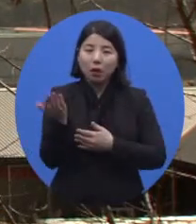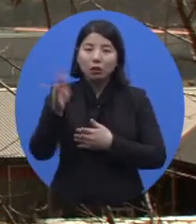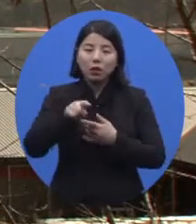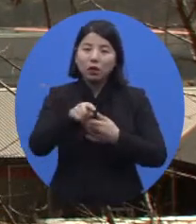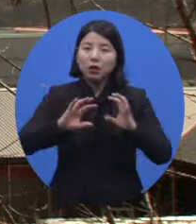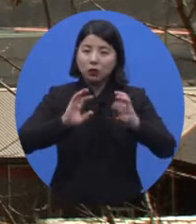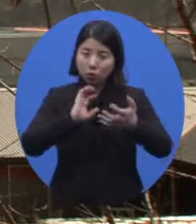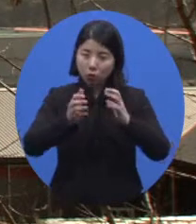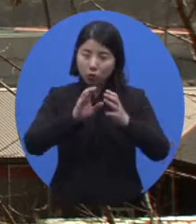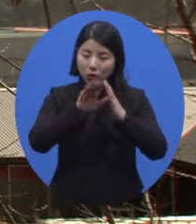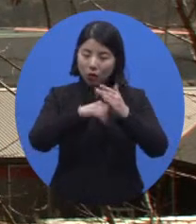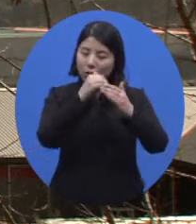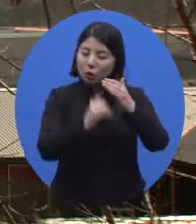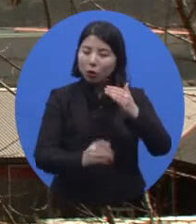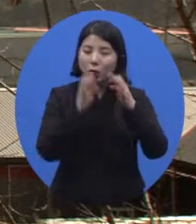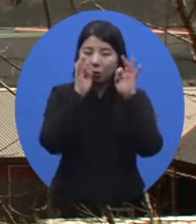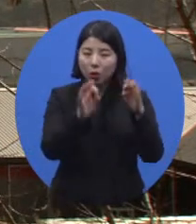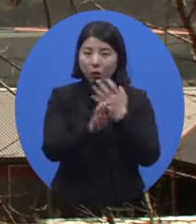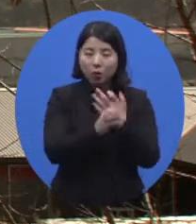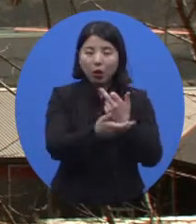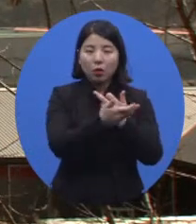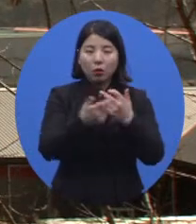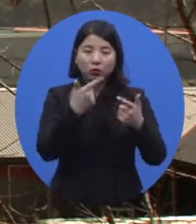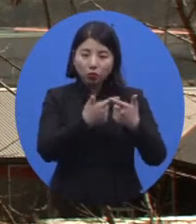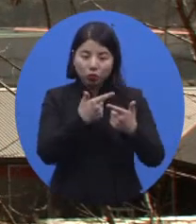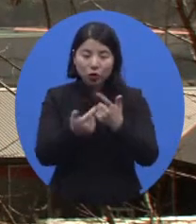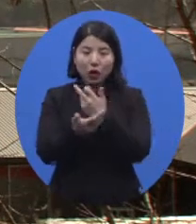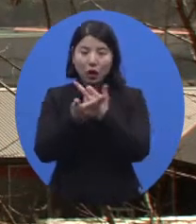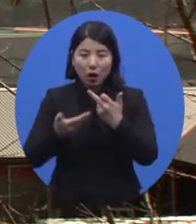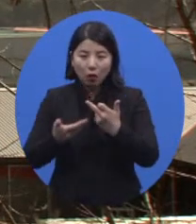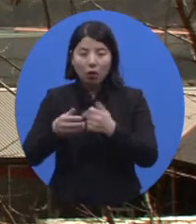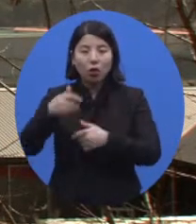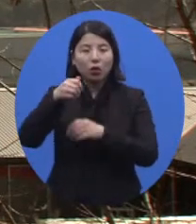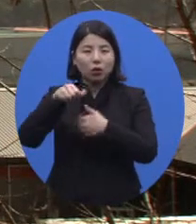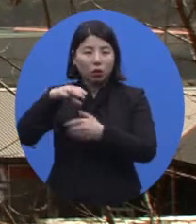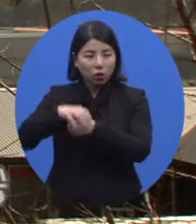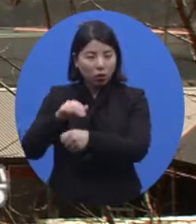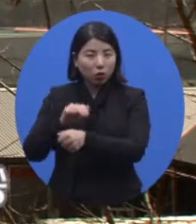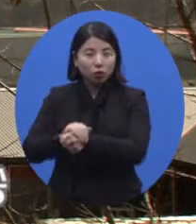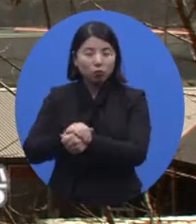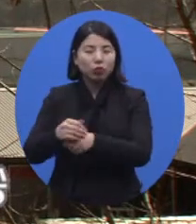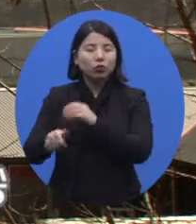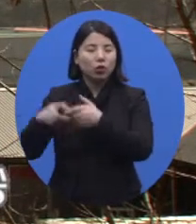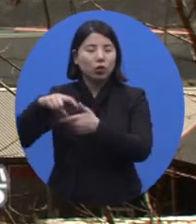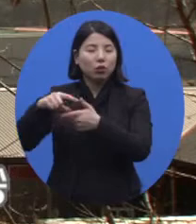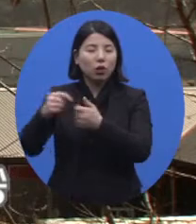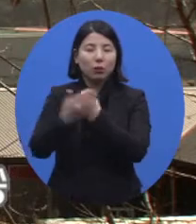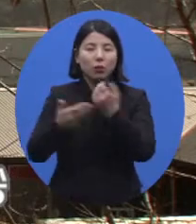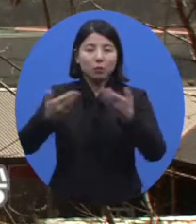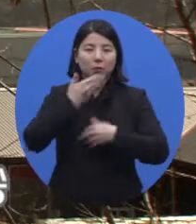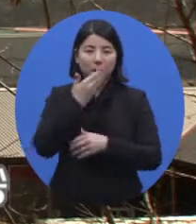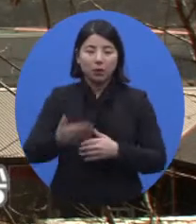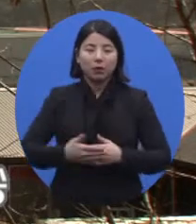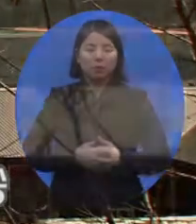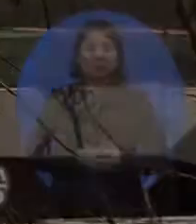제시된 안에 따르면 부산과 강원, 경남과 경북도 혜택을 누릴 수 있습니다. CBI TV 신국진입니다.